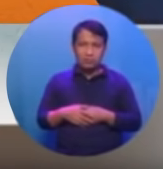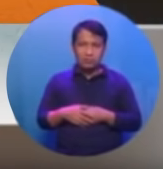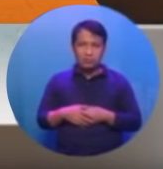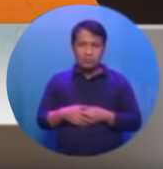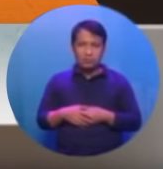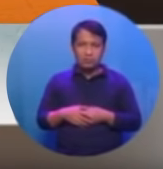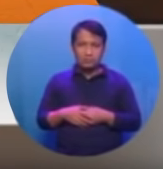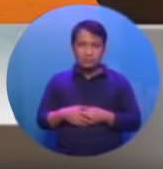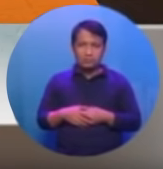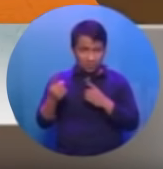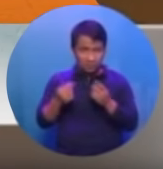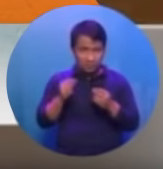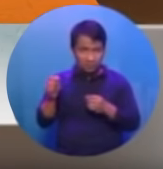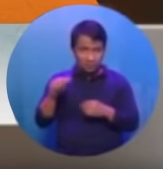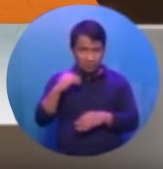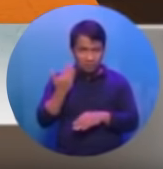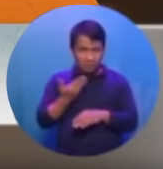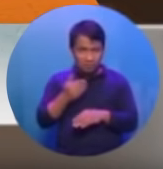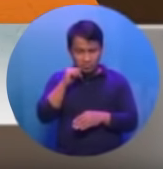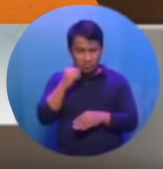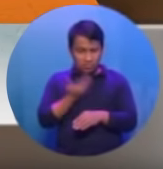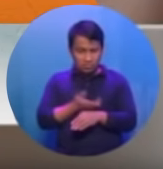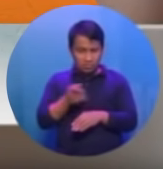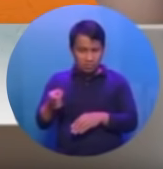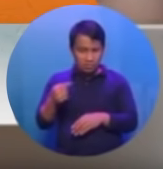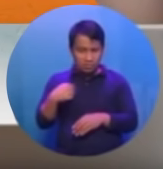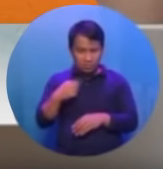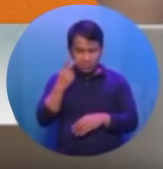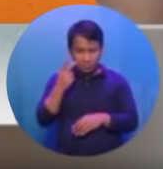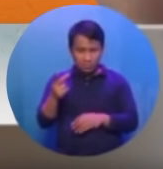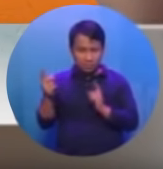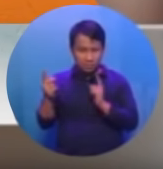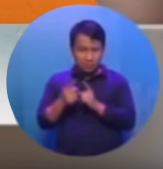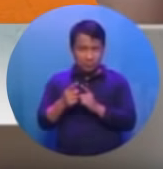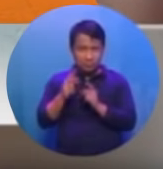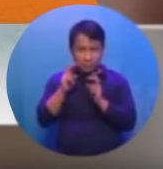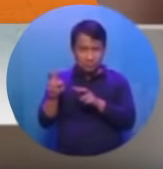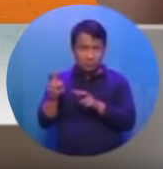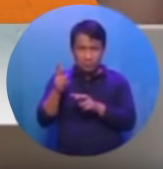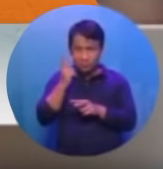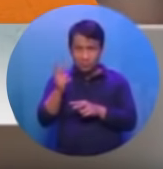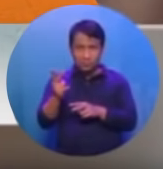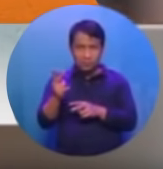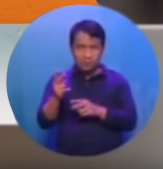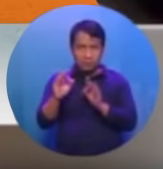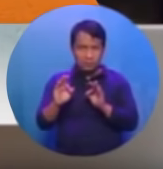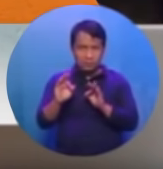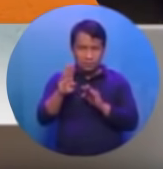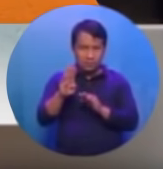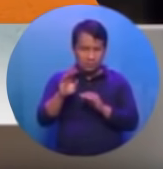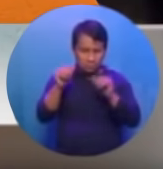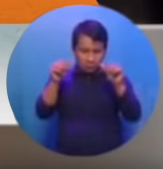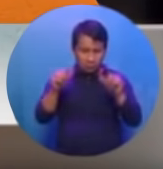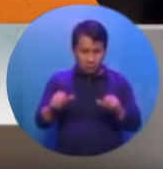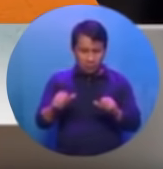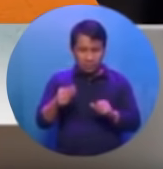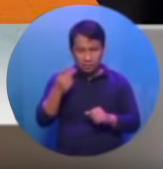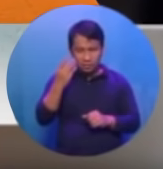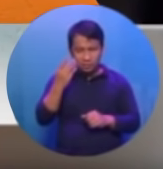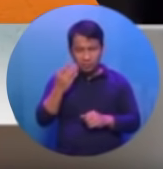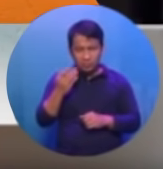anak alam ng ginagawa ng anak niyo? Hindi ko pa nakikita, ma'am. Hindi ko naman na nakikita yung mga Facebook, ma'am.